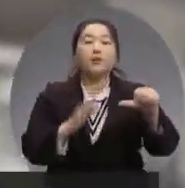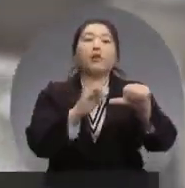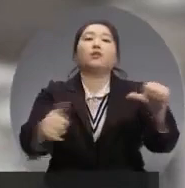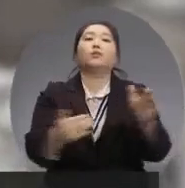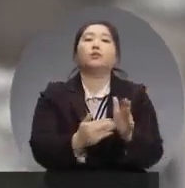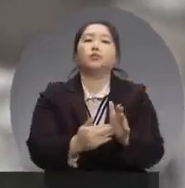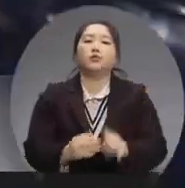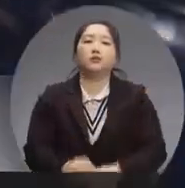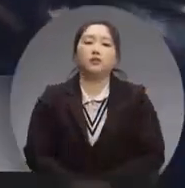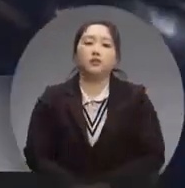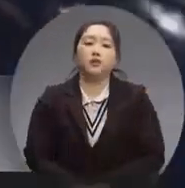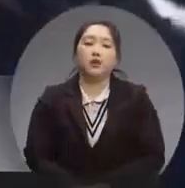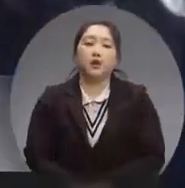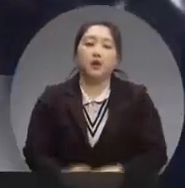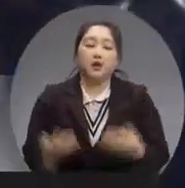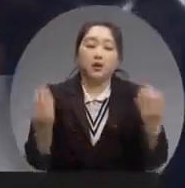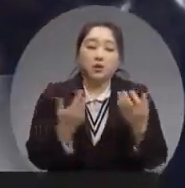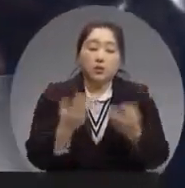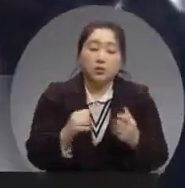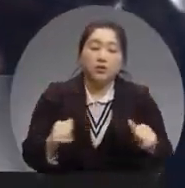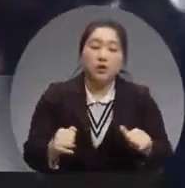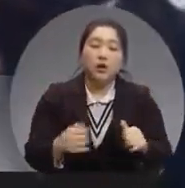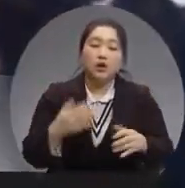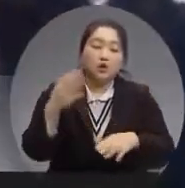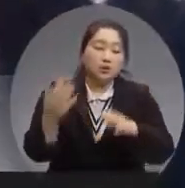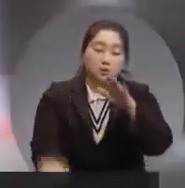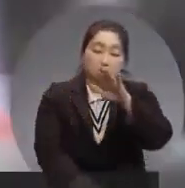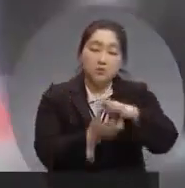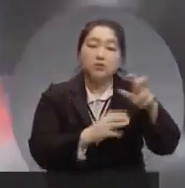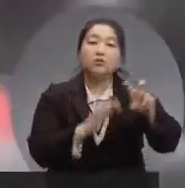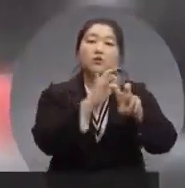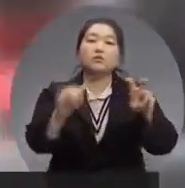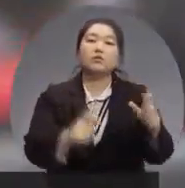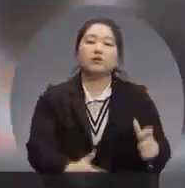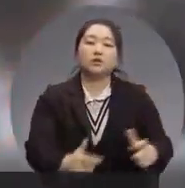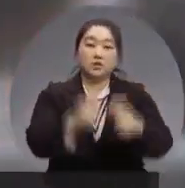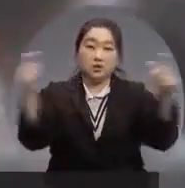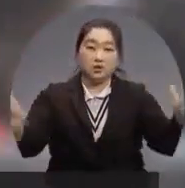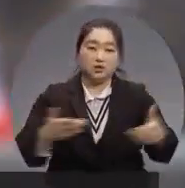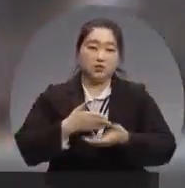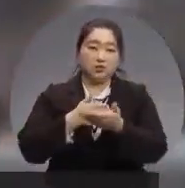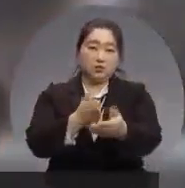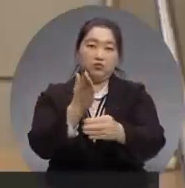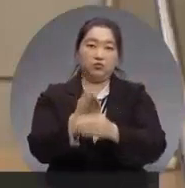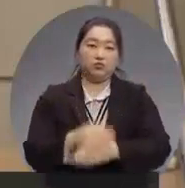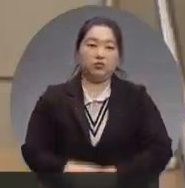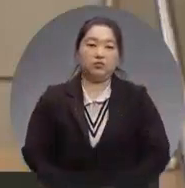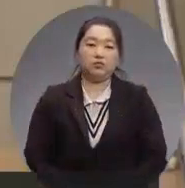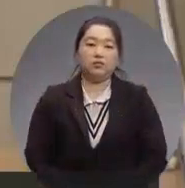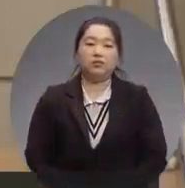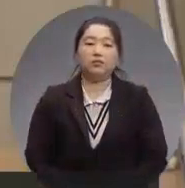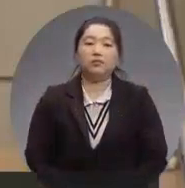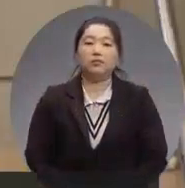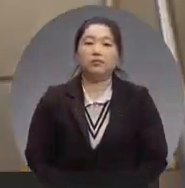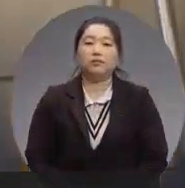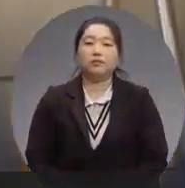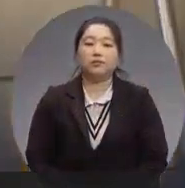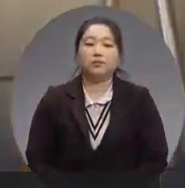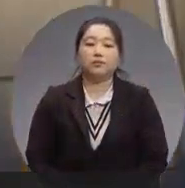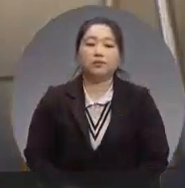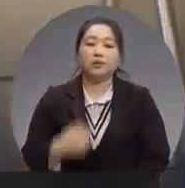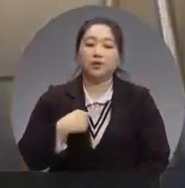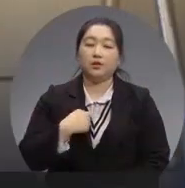그칩니다. 노조 측은 대체 인력을 최소 20명으로 늘려달라고 요구하고 있습니다. 저는